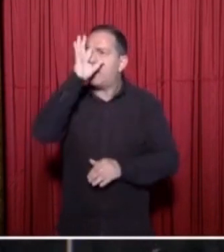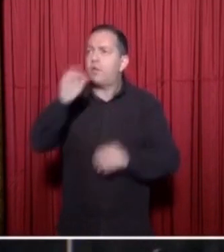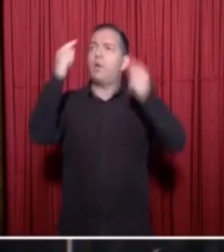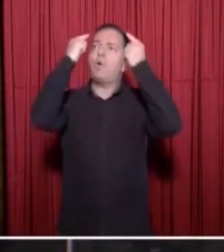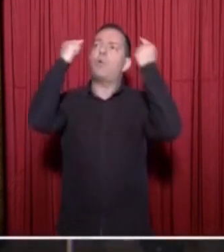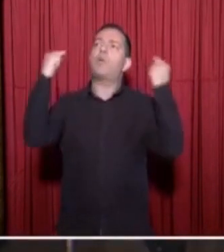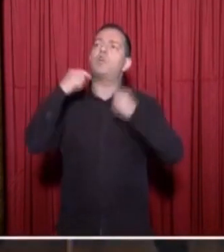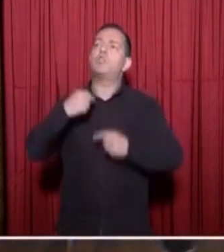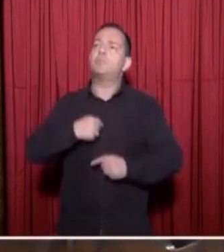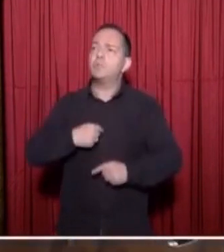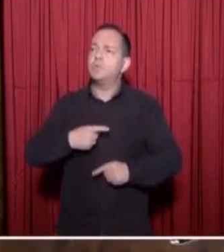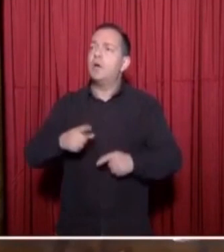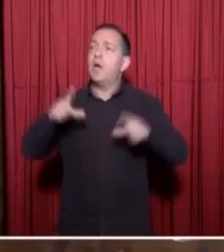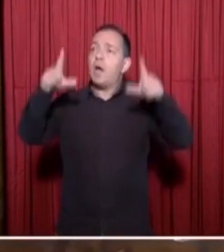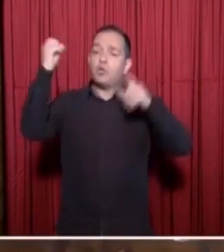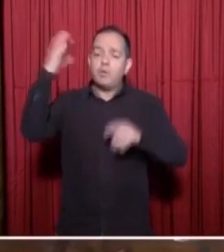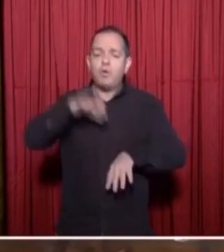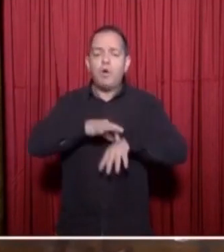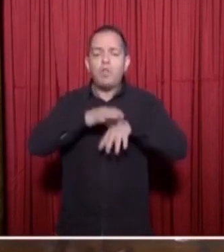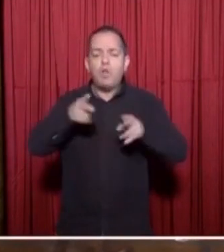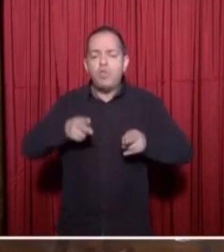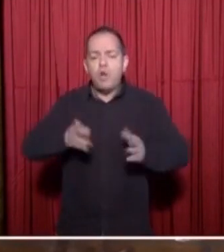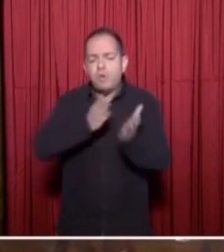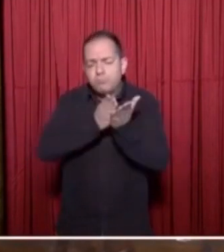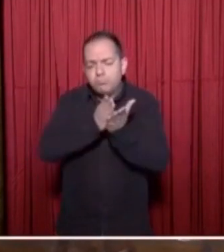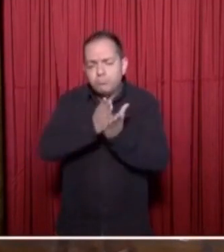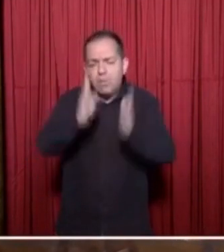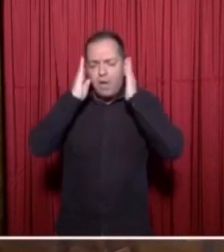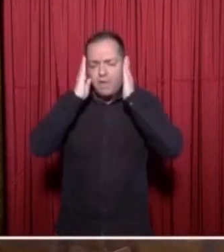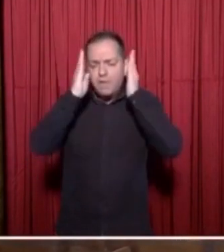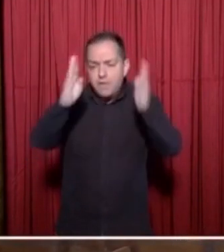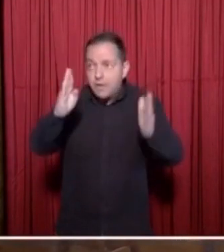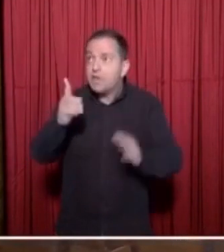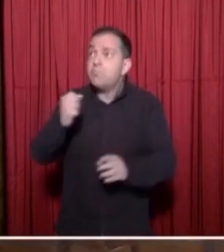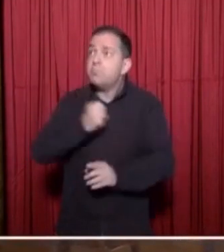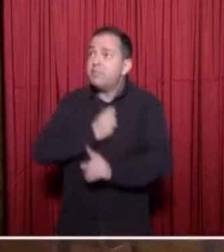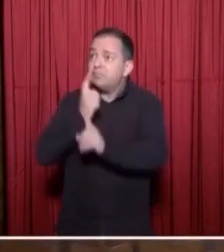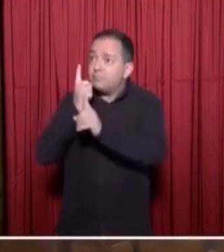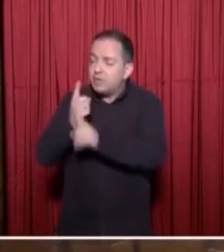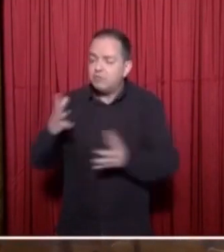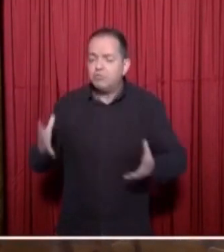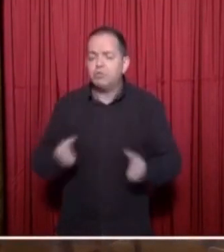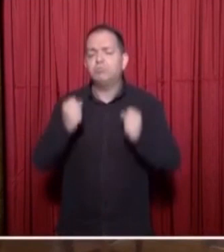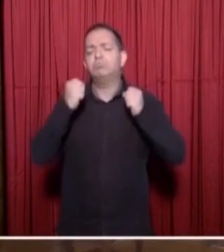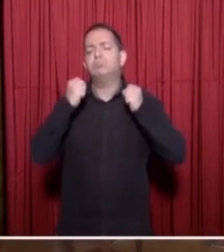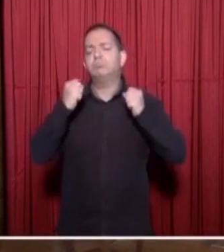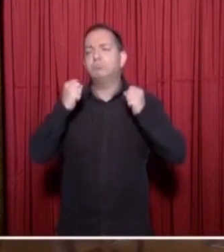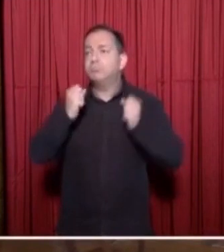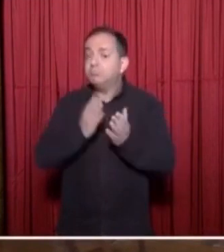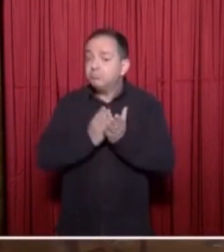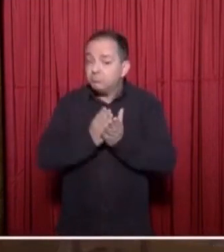ο Θεός μου. Το πνεύμα σου του αγαθόν οδηγήσει με εν γη ευθεία, ένε και το όνοματό σου, Κύριε, ζήσεις με. Εν τη δικαιοσύνη